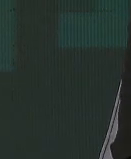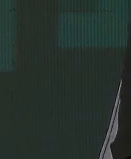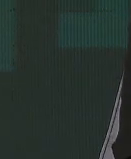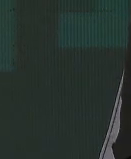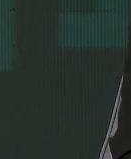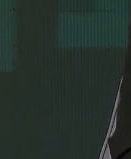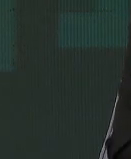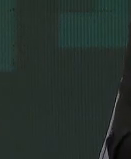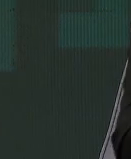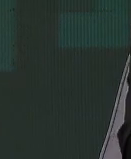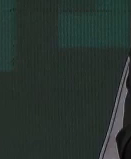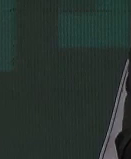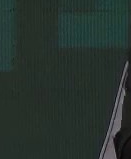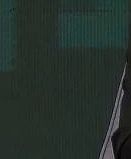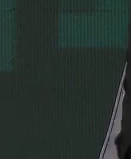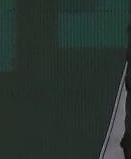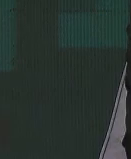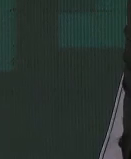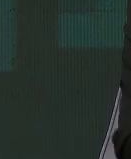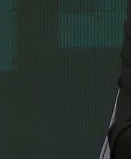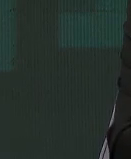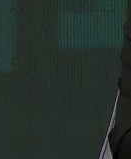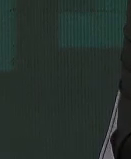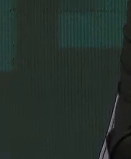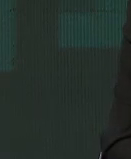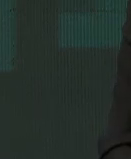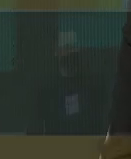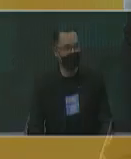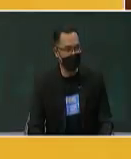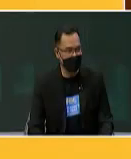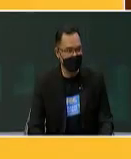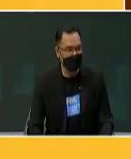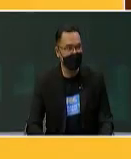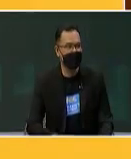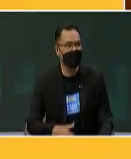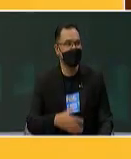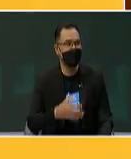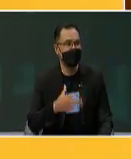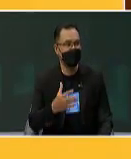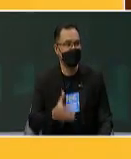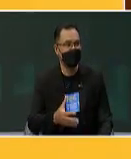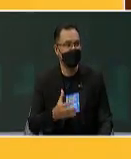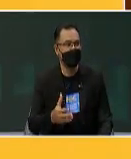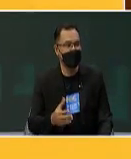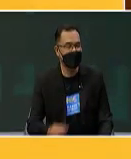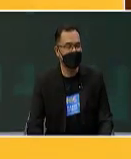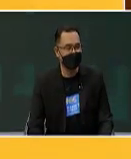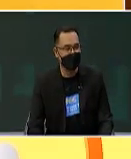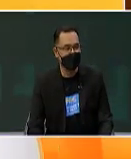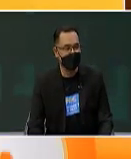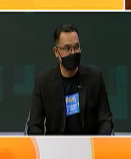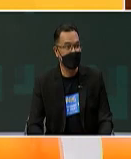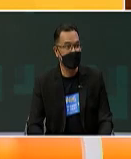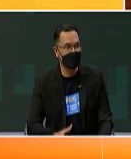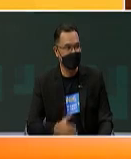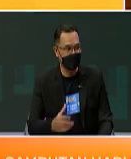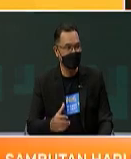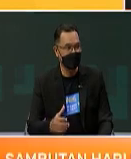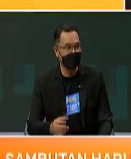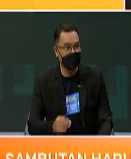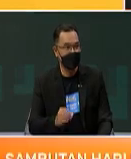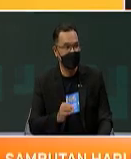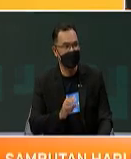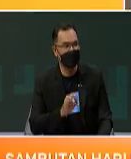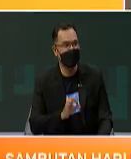dia, konten penyampaian tersebut perlu kita lihat dan kita beradaptasi dengan keadaan